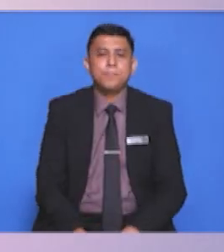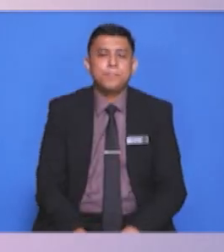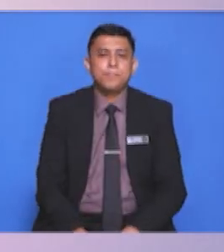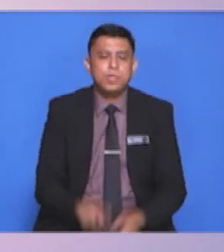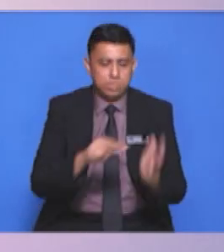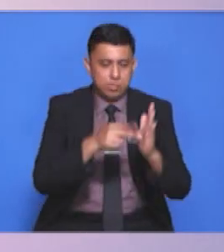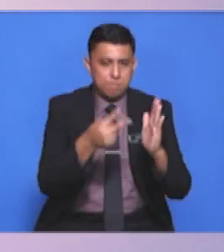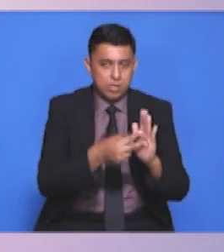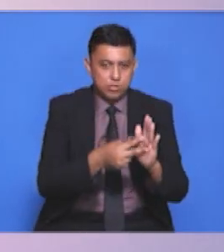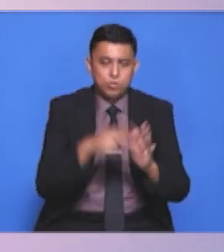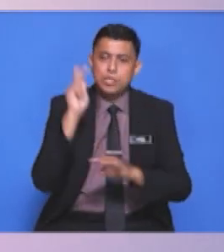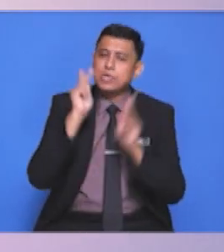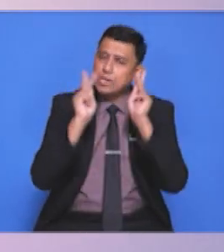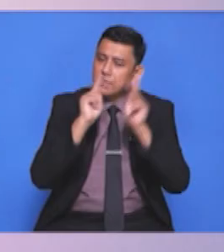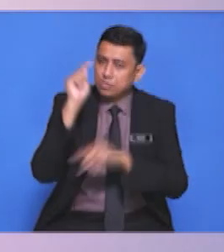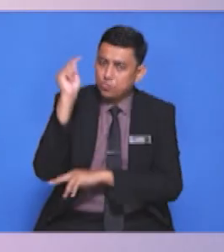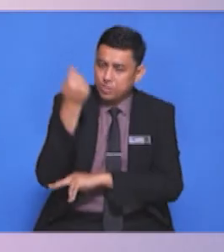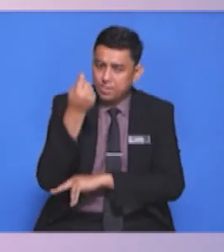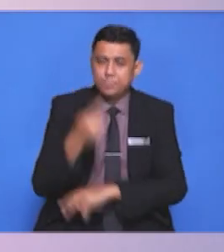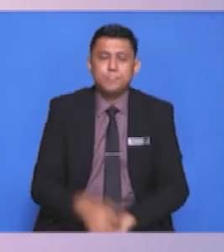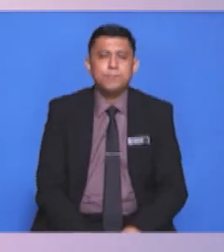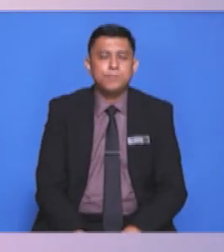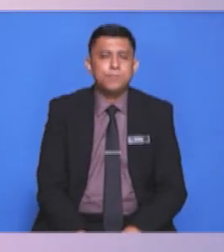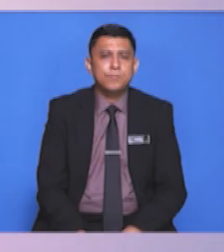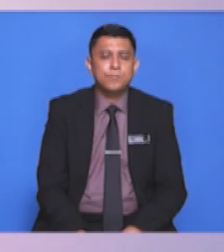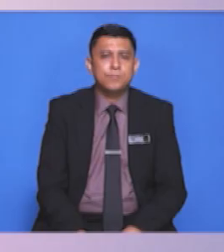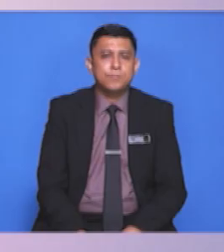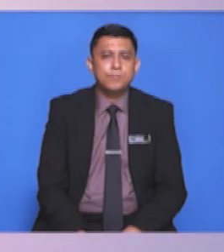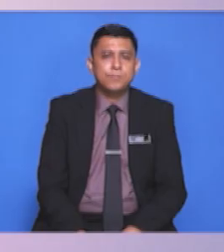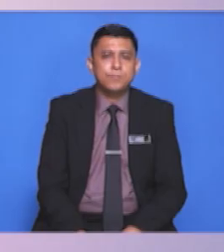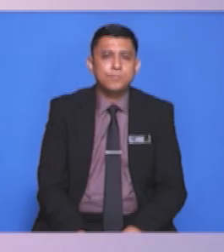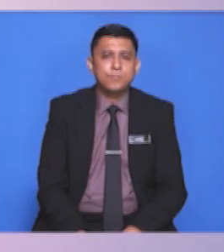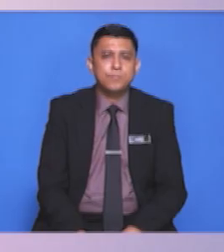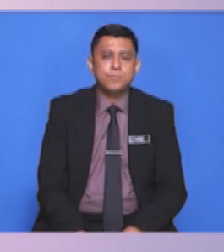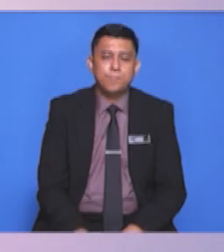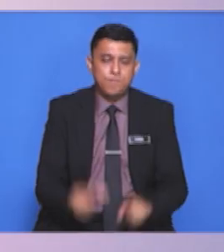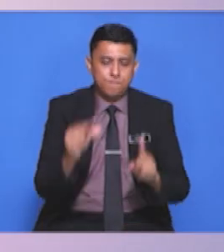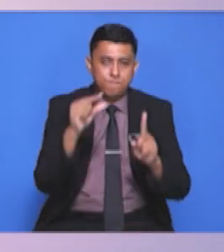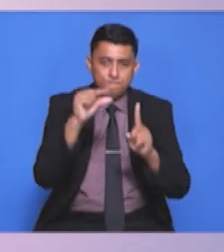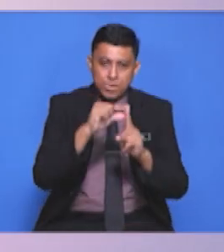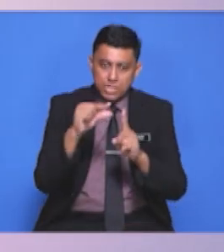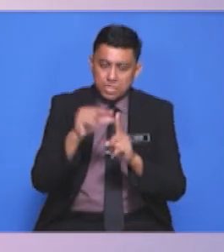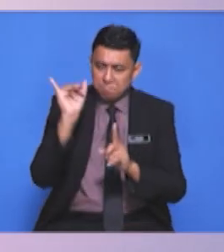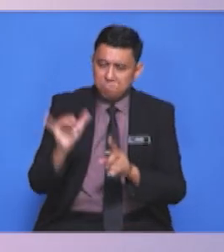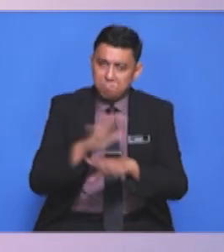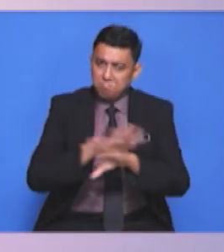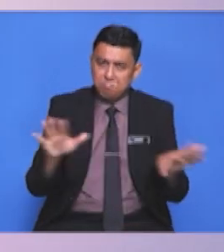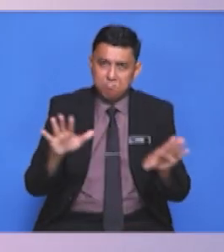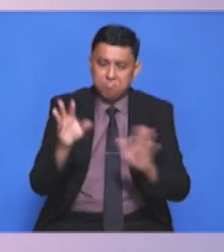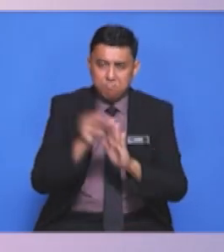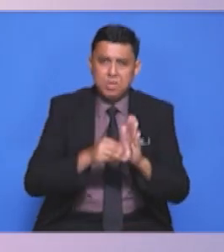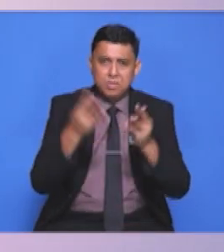definisi kata tunggal kata tunggal hilah perkataan yang tidak